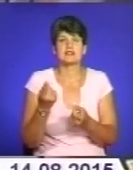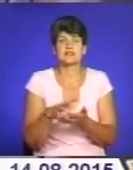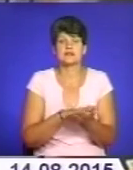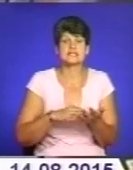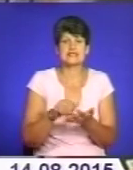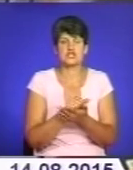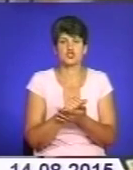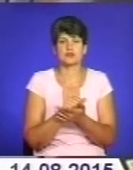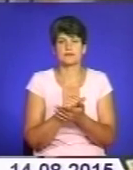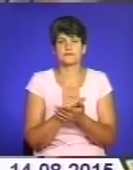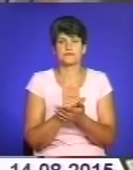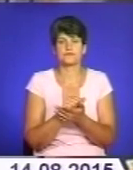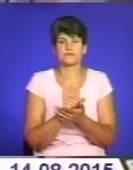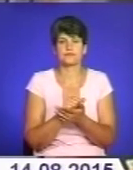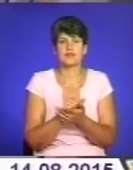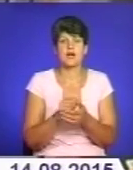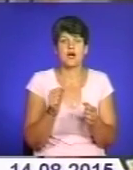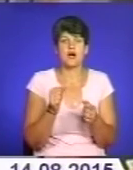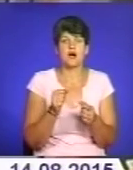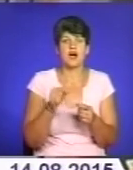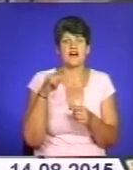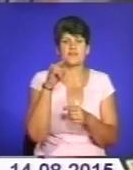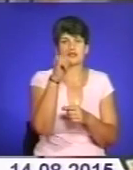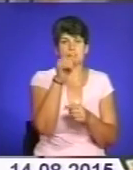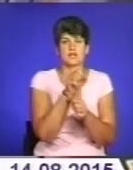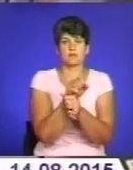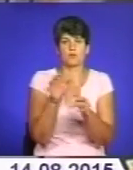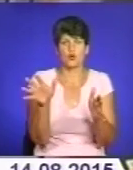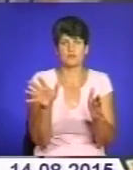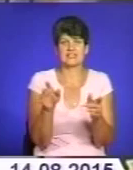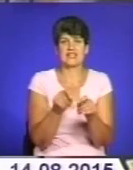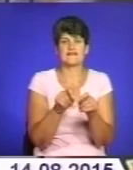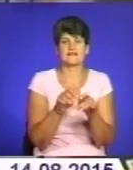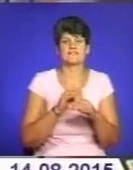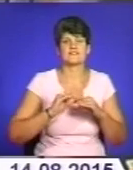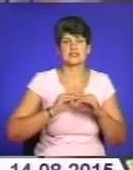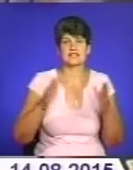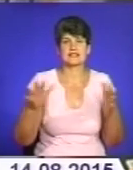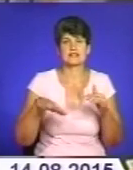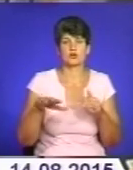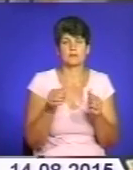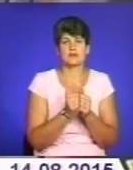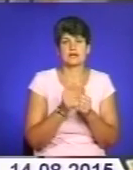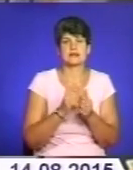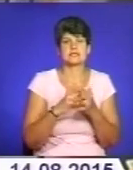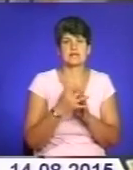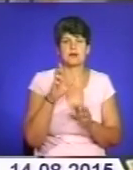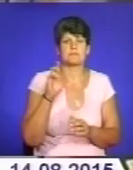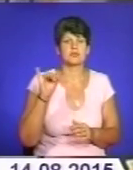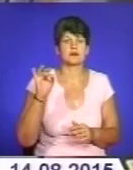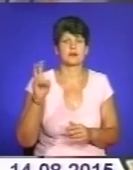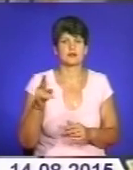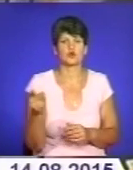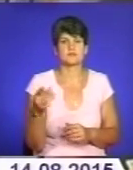та знищення авіаційних бомб на відкритій території поблизу села Бірки Тернопільського району.